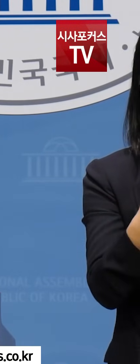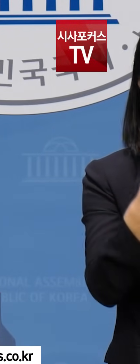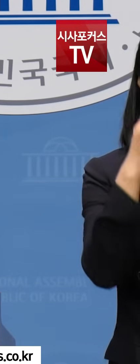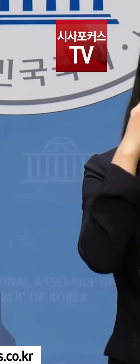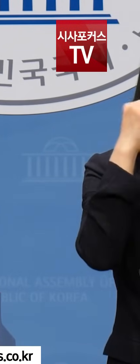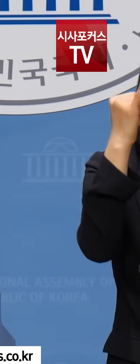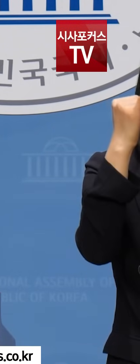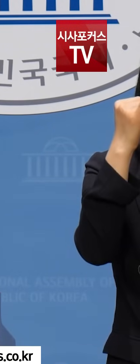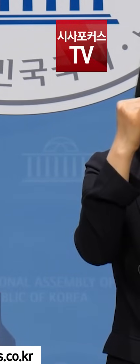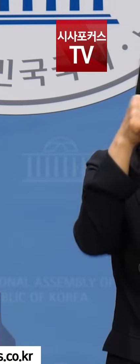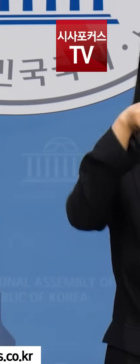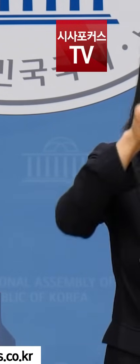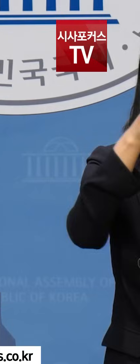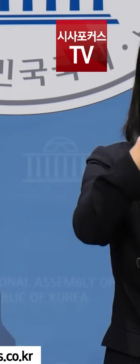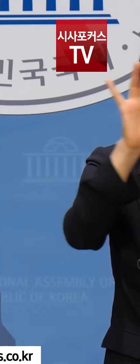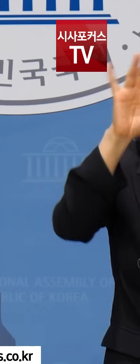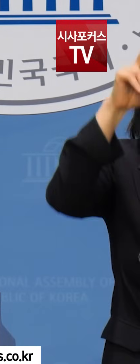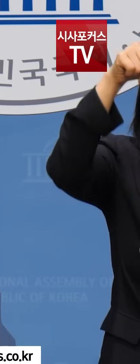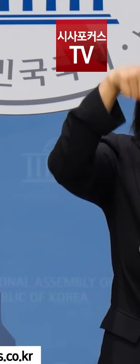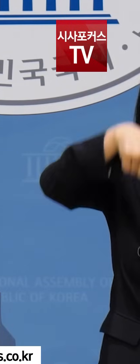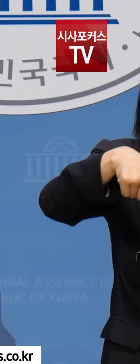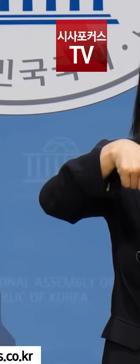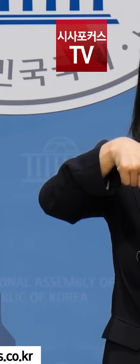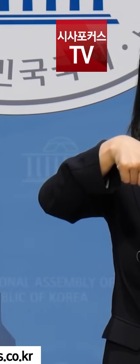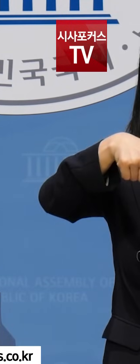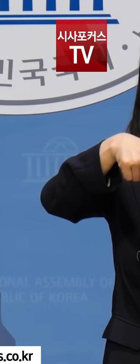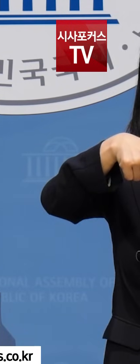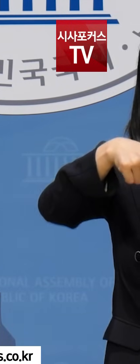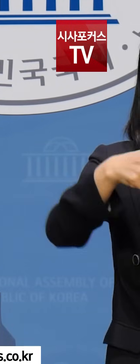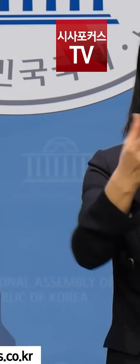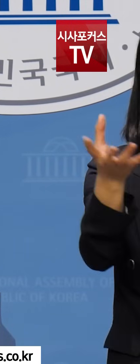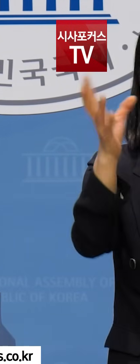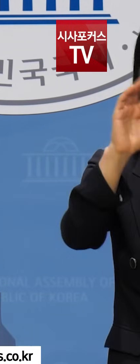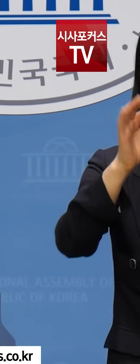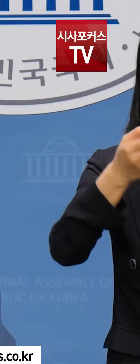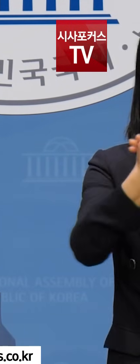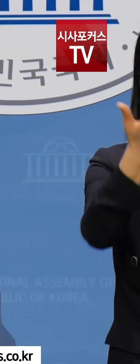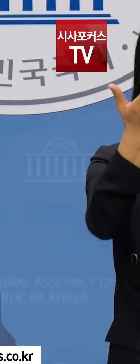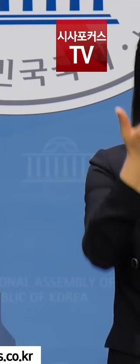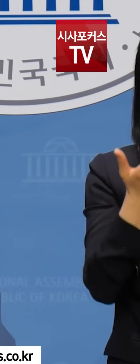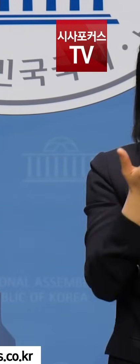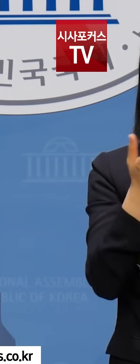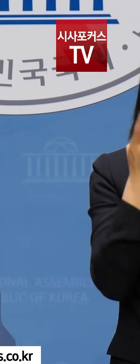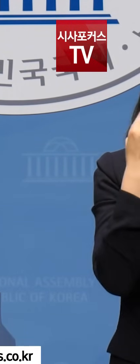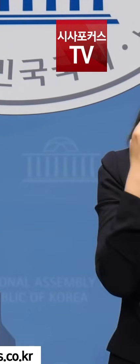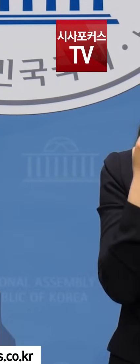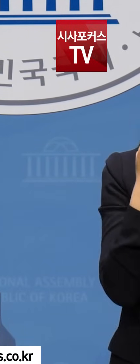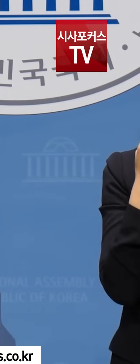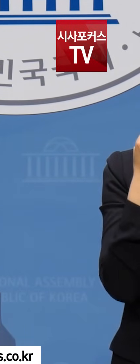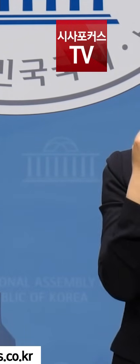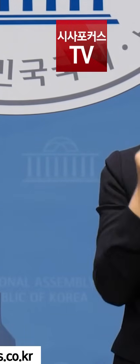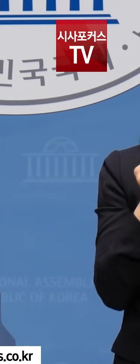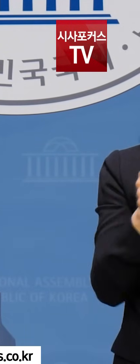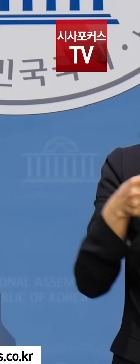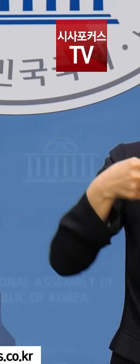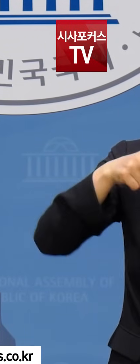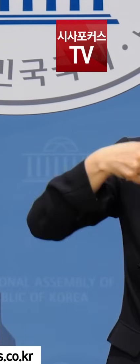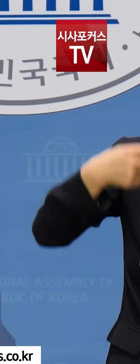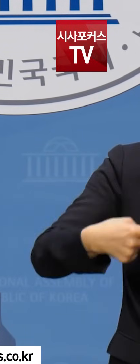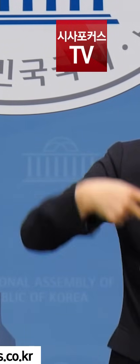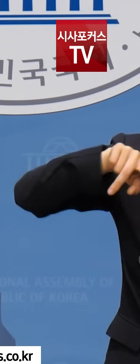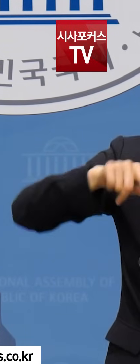어머니 권양숙이 받은 부정한 돈 13억 원으로 미국의 뉴저지주